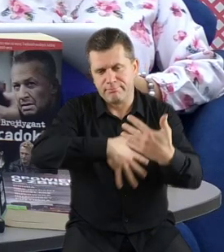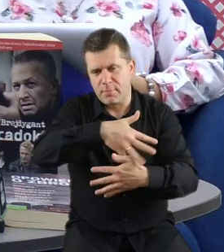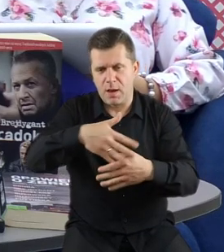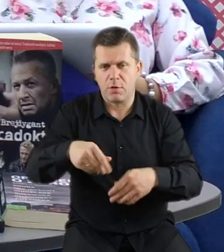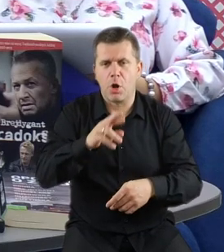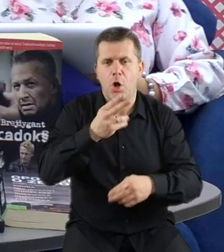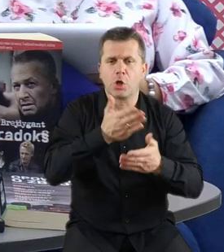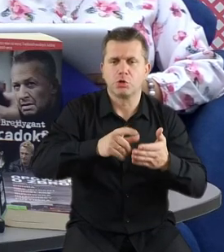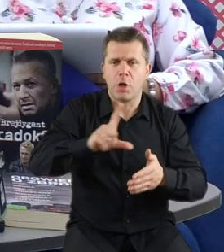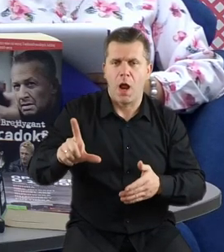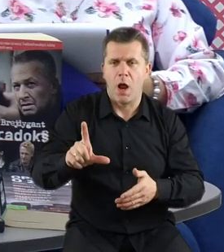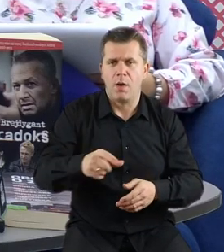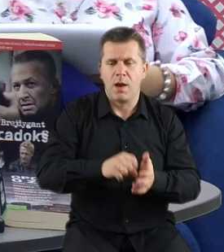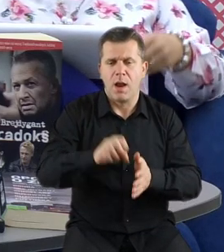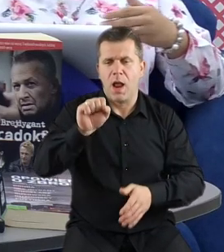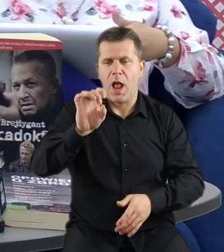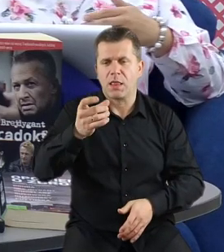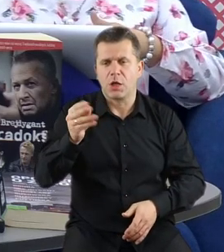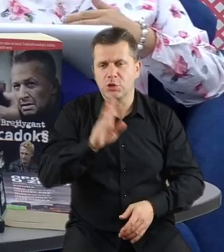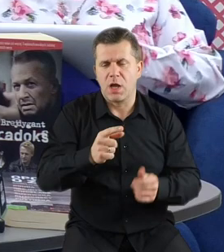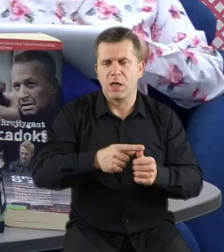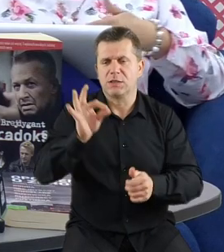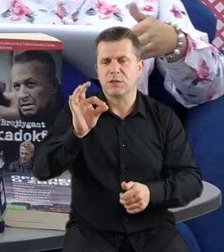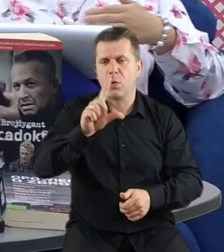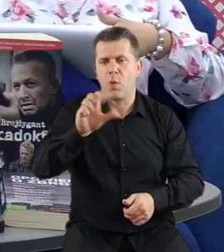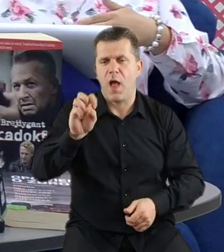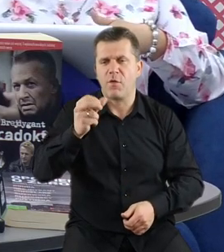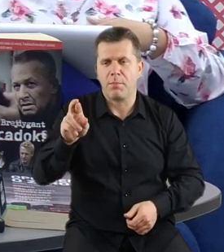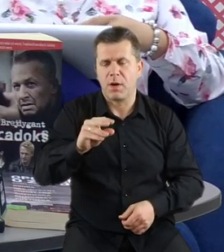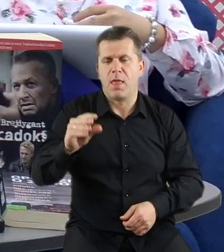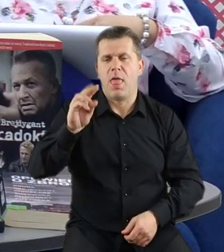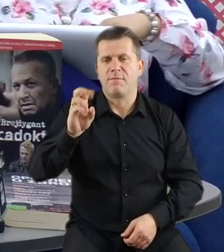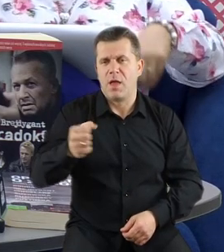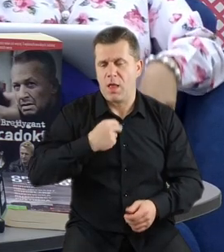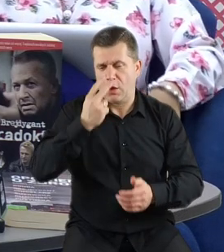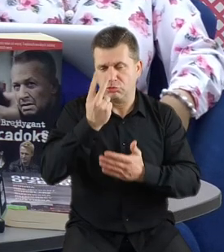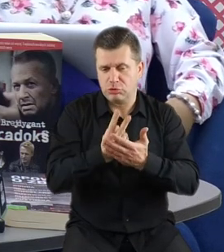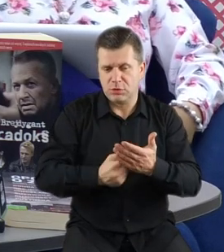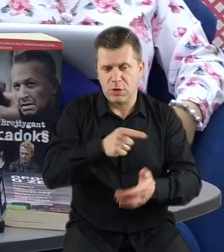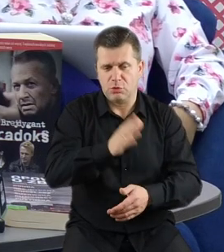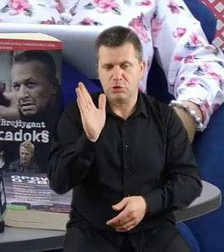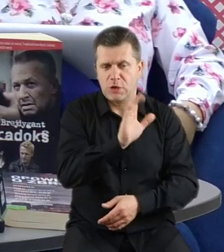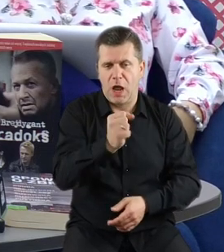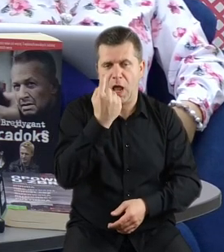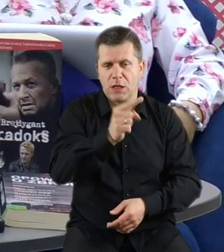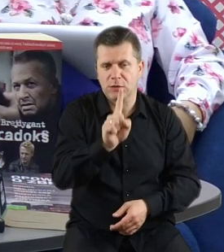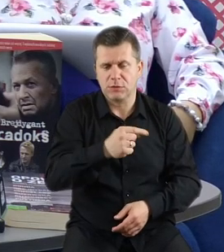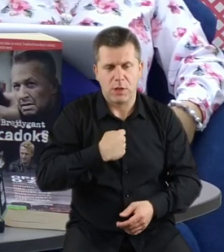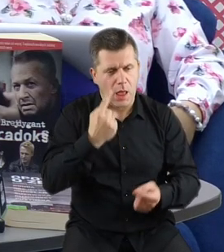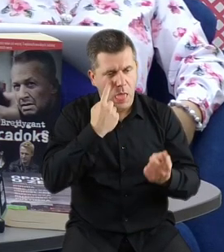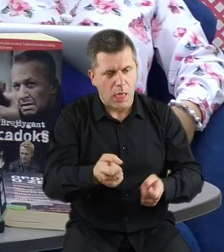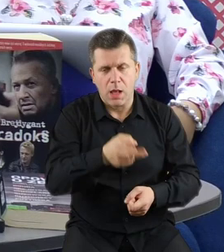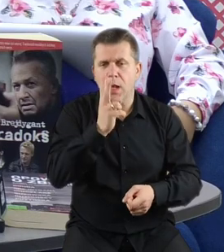przeplatające się ze sobą rozdziały. Ciągle jest Agnieszka, Sławomir, Ewa i to kółko. I kiedy czytałam Szać, to